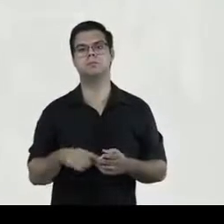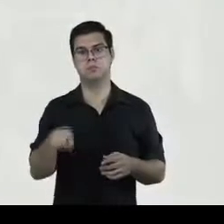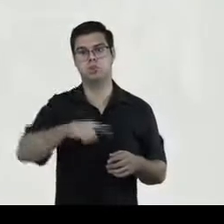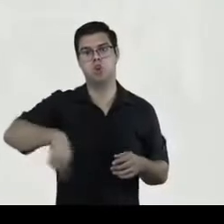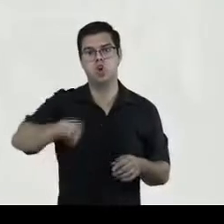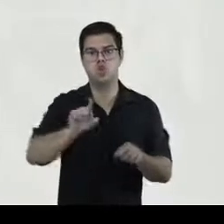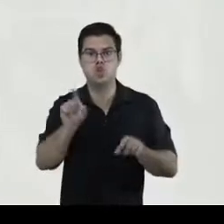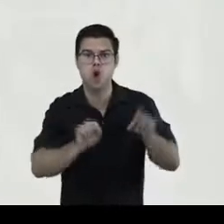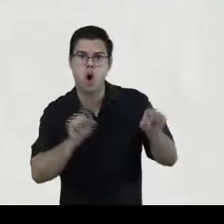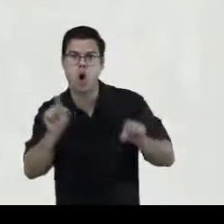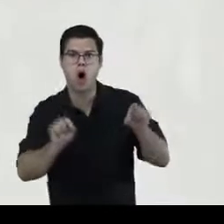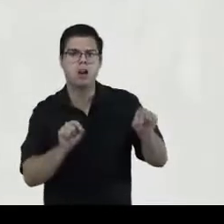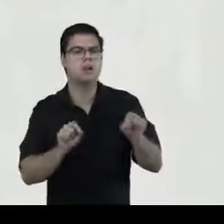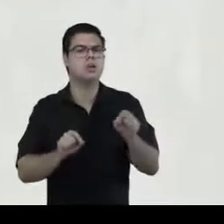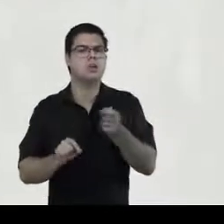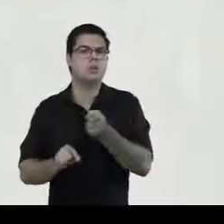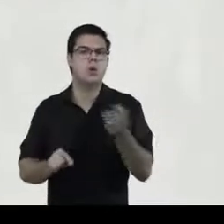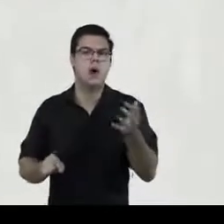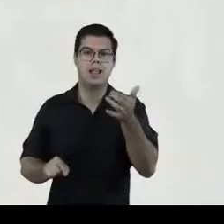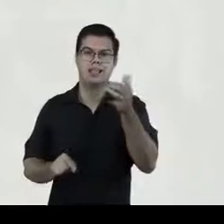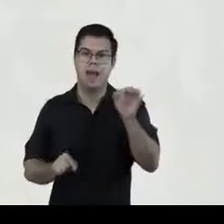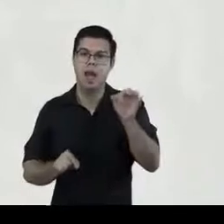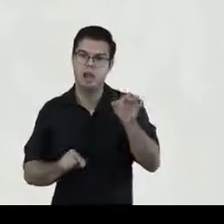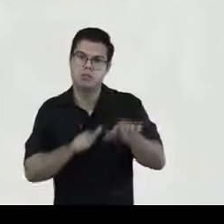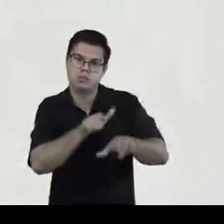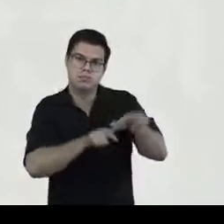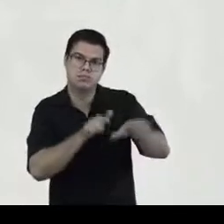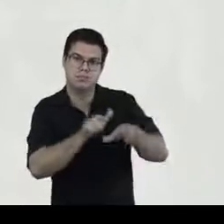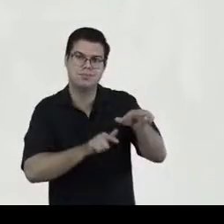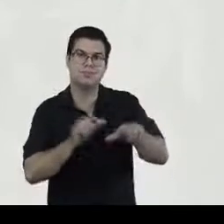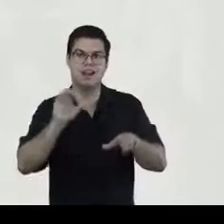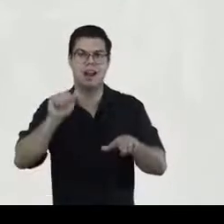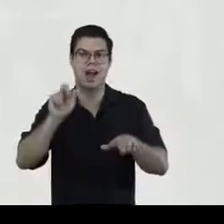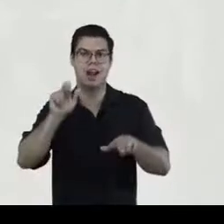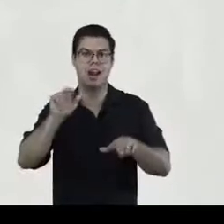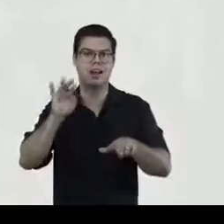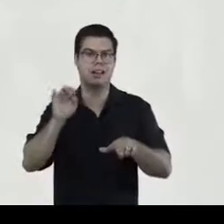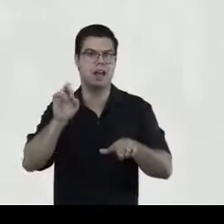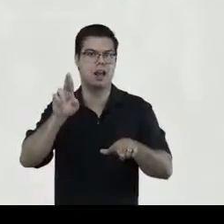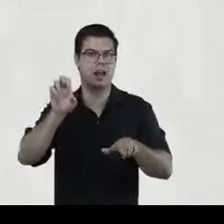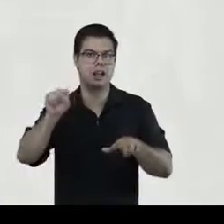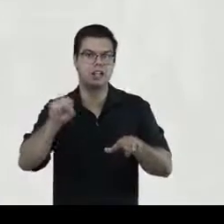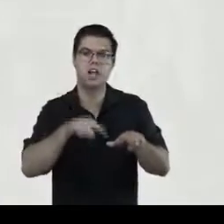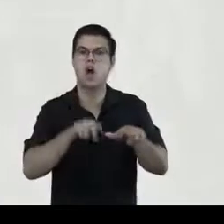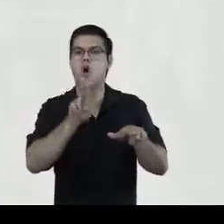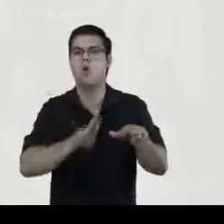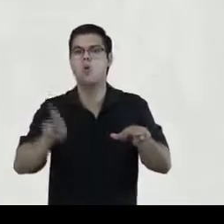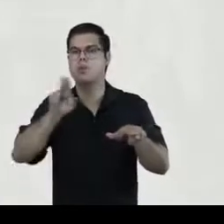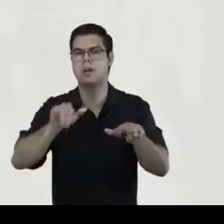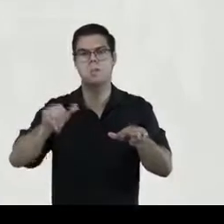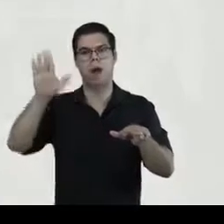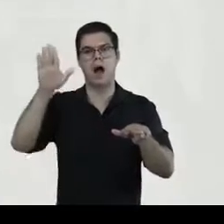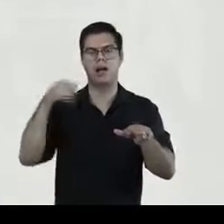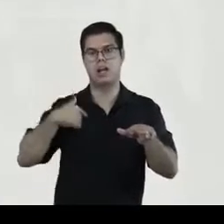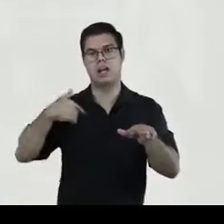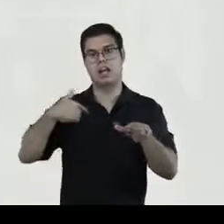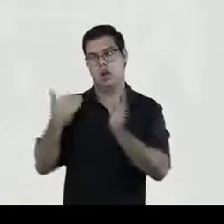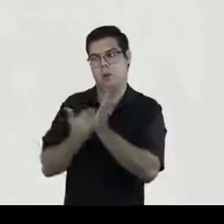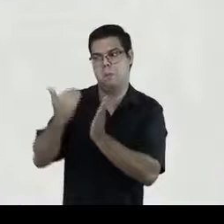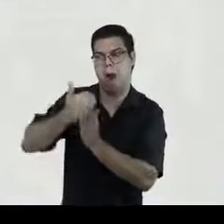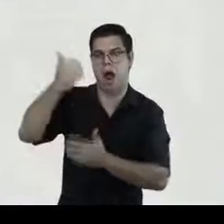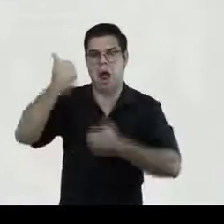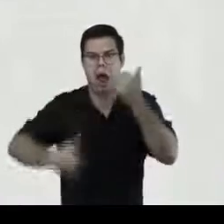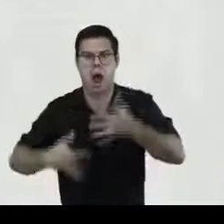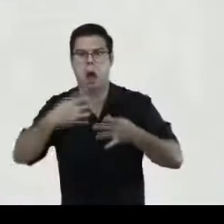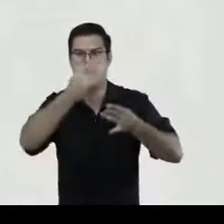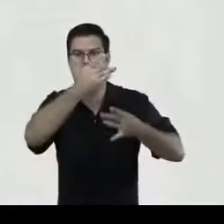definiert. Ich werde Ihnen die jetzt hier nicht alle im Detail vorstellen. Ich habe sie nur